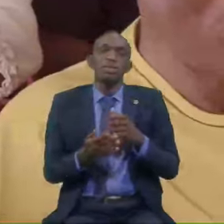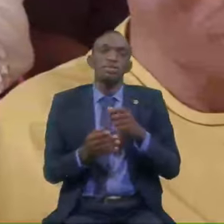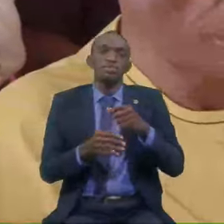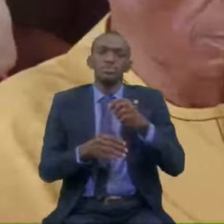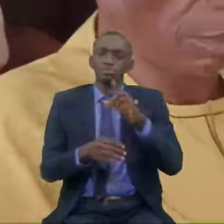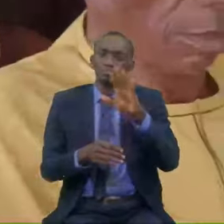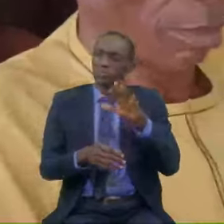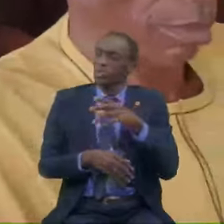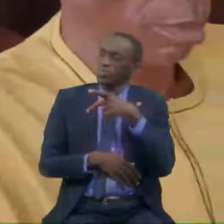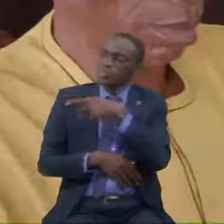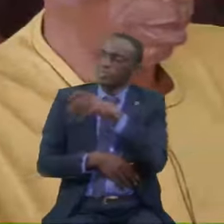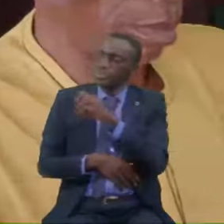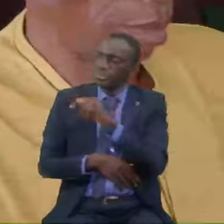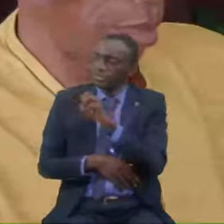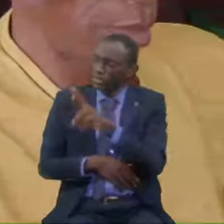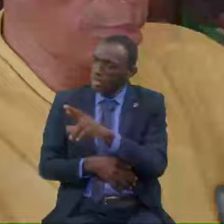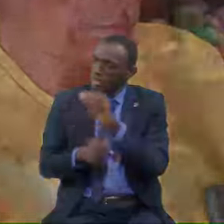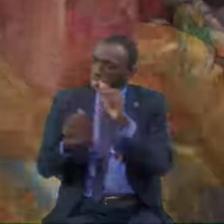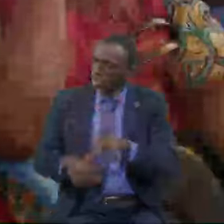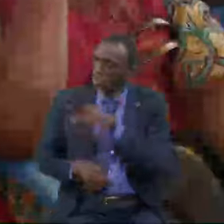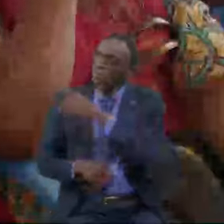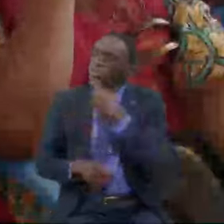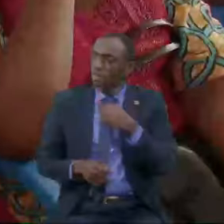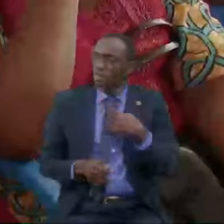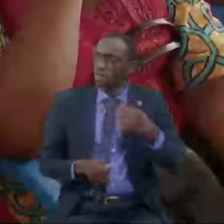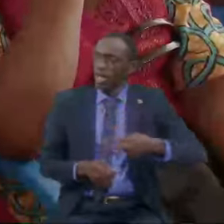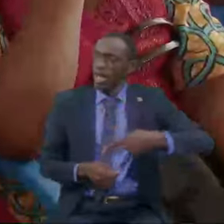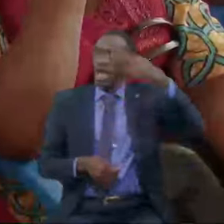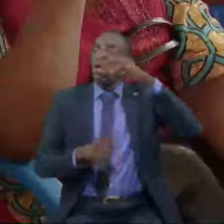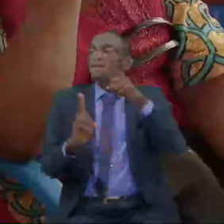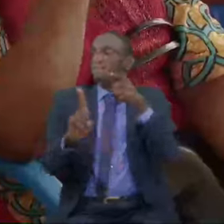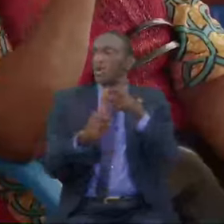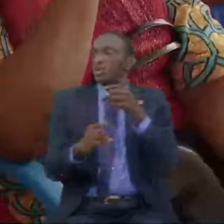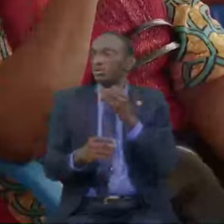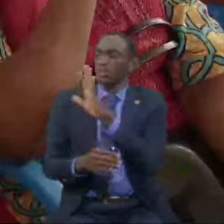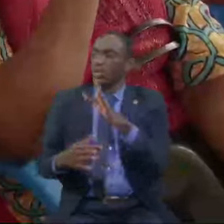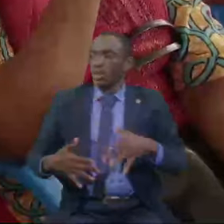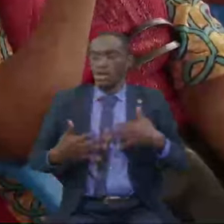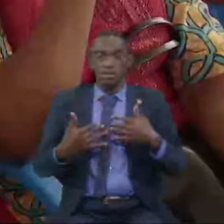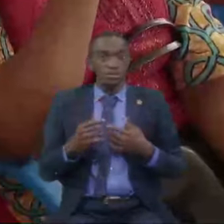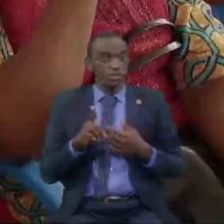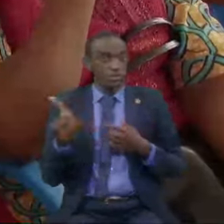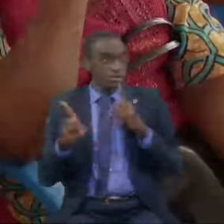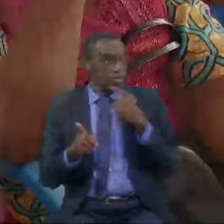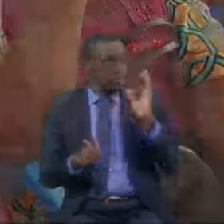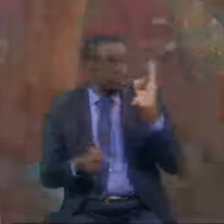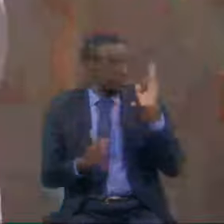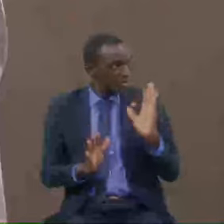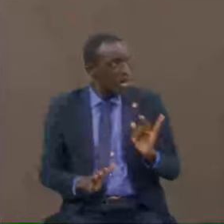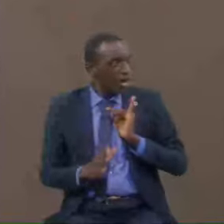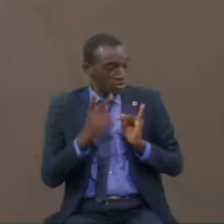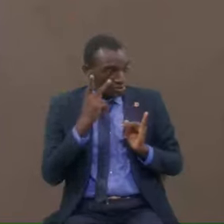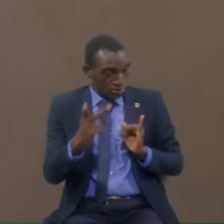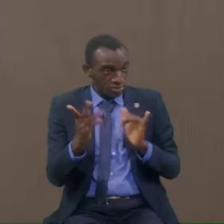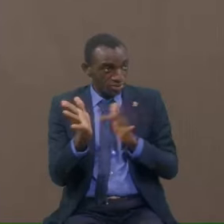Pierre, est-ce que tu peux me donner le point le culminant de ta vie à prédicateur? J'ai vu Jésus marcher